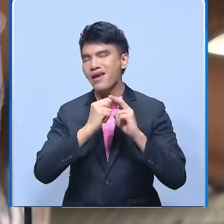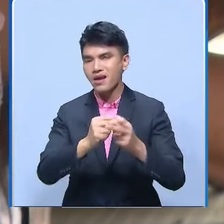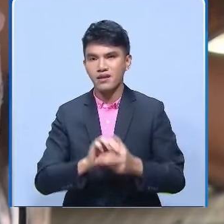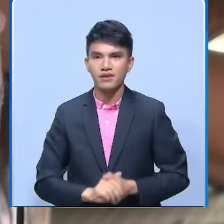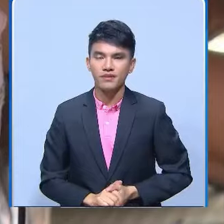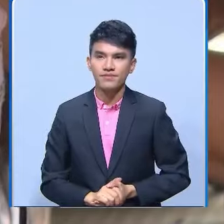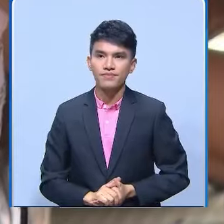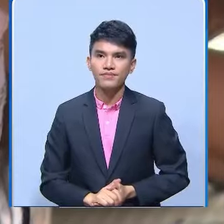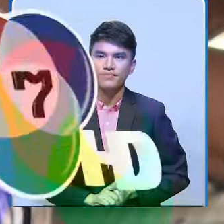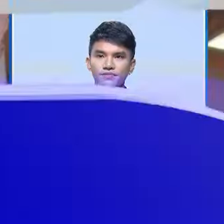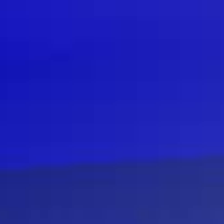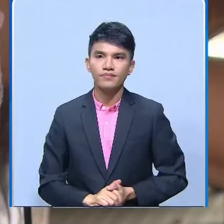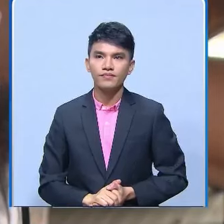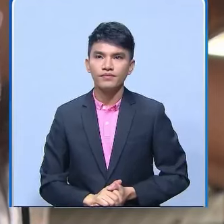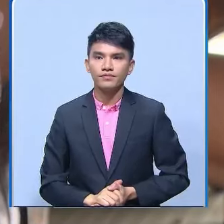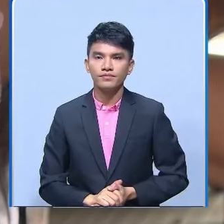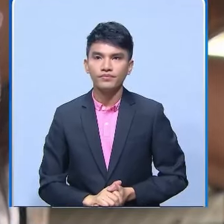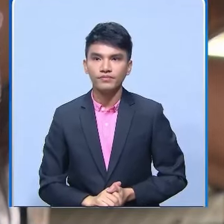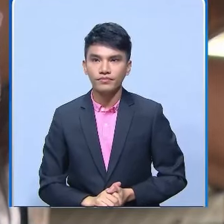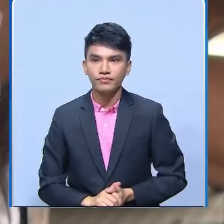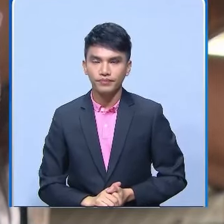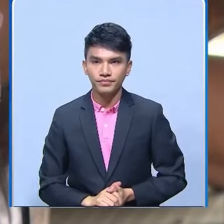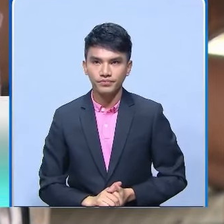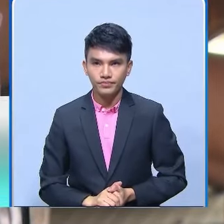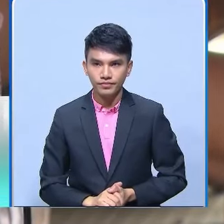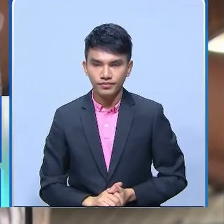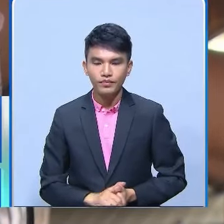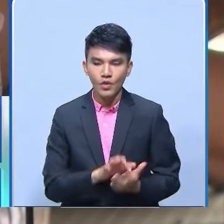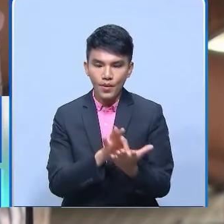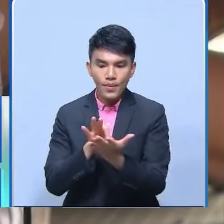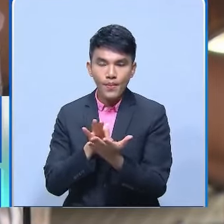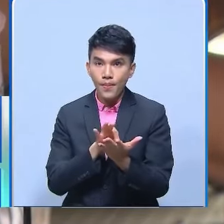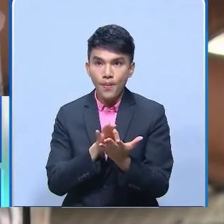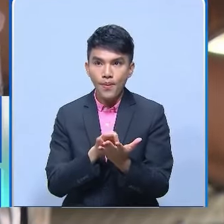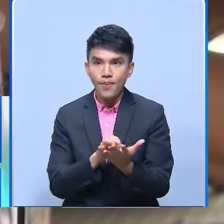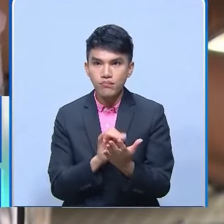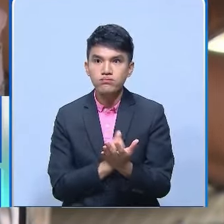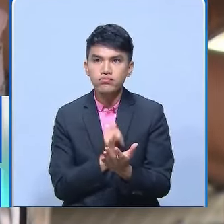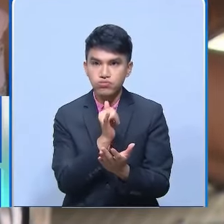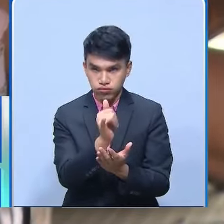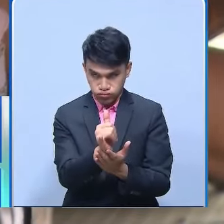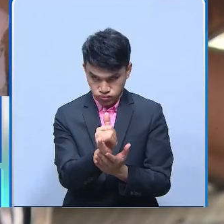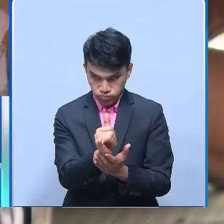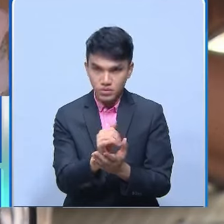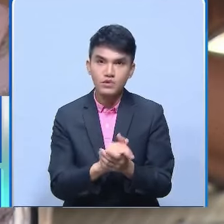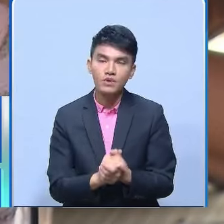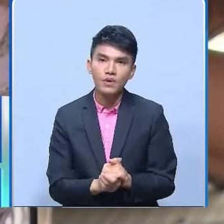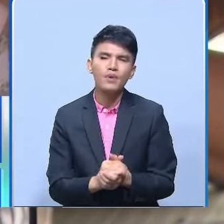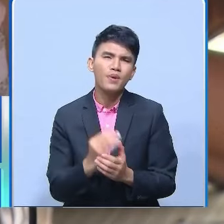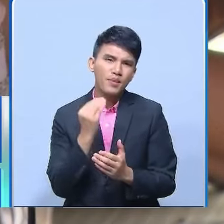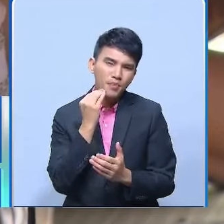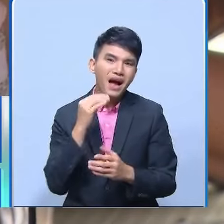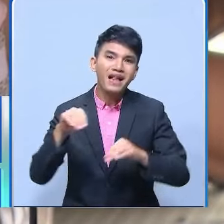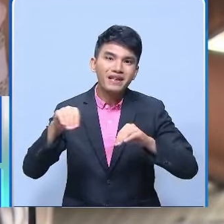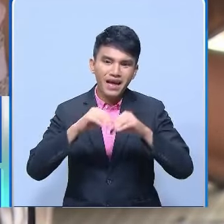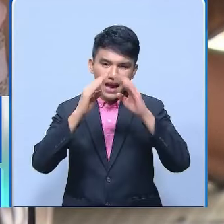เองค่ะขนขอให้น้องส่งพิกัดมาให้น้องไปที่ขอชสนบ้านข้างวัด